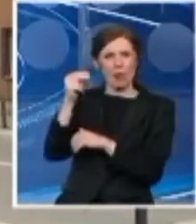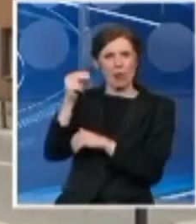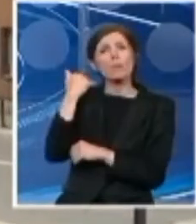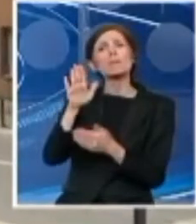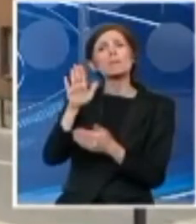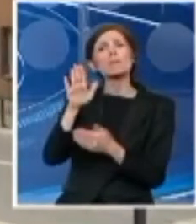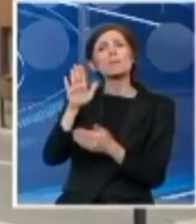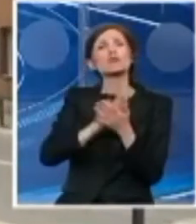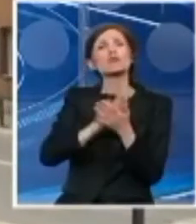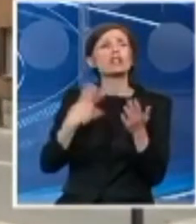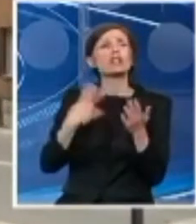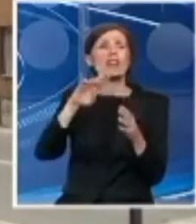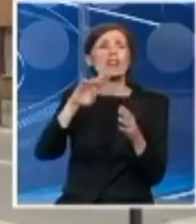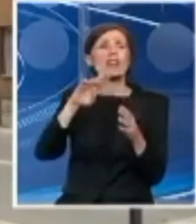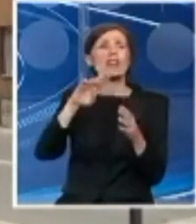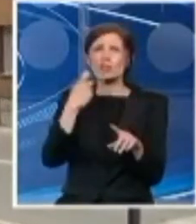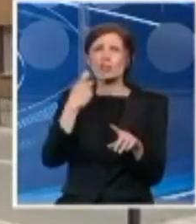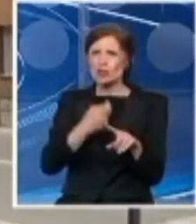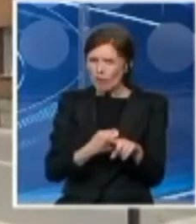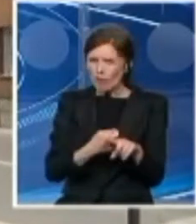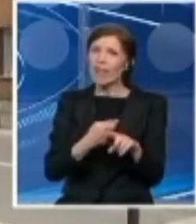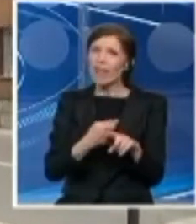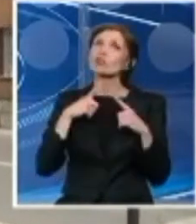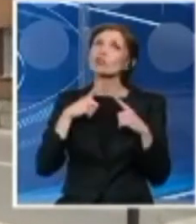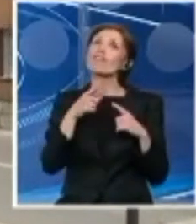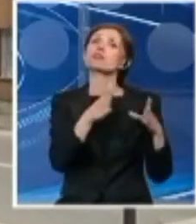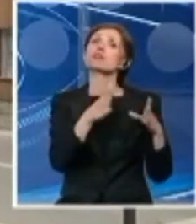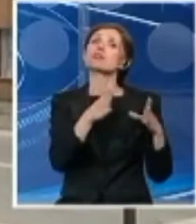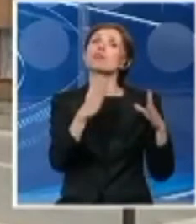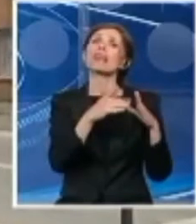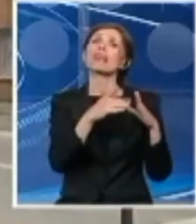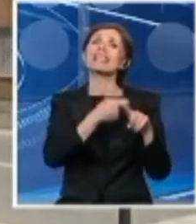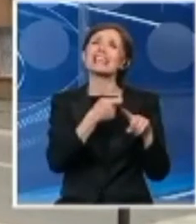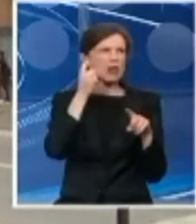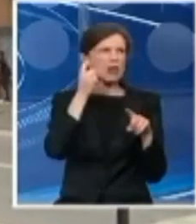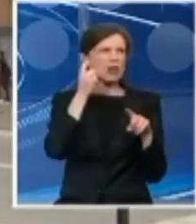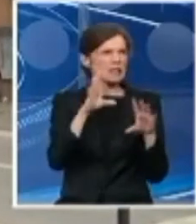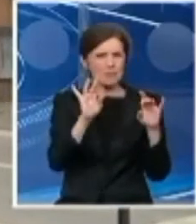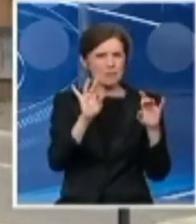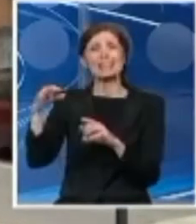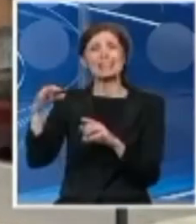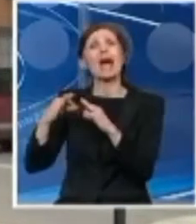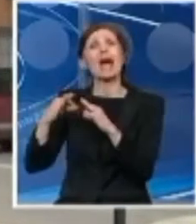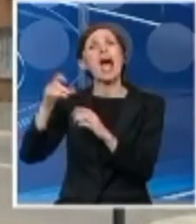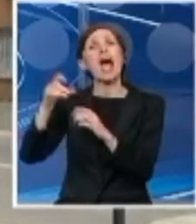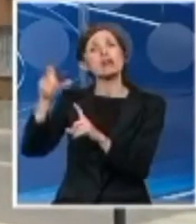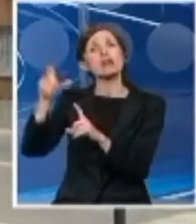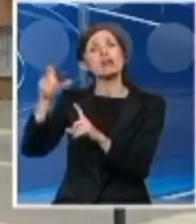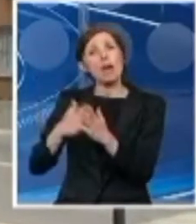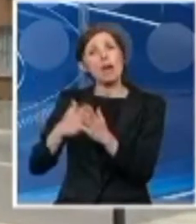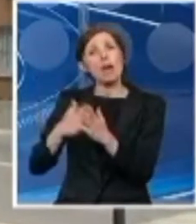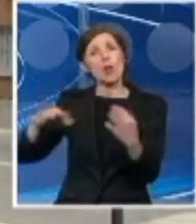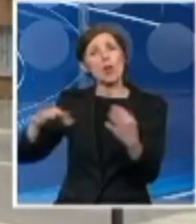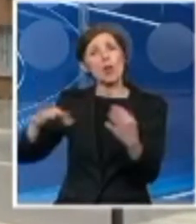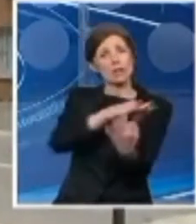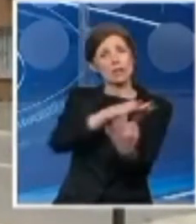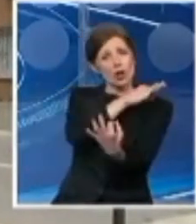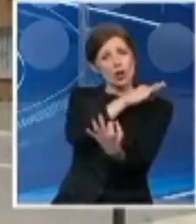I Einštejna je tada asfirao violinu. Mileva je pomagala njih izradu u specijalne teorije